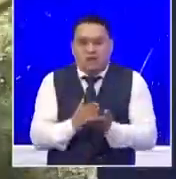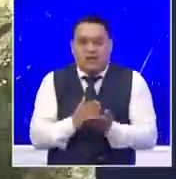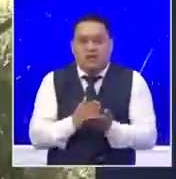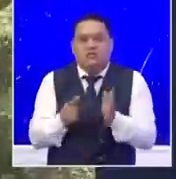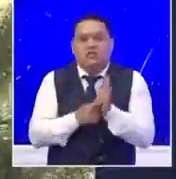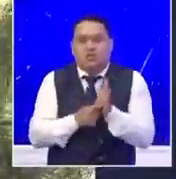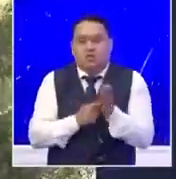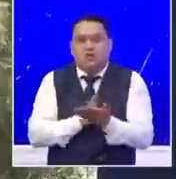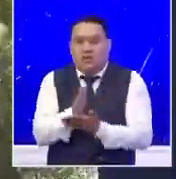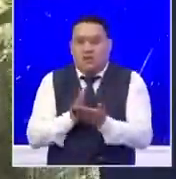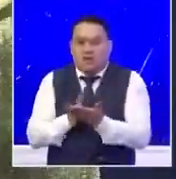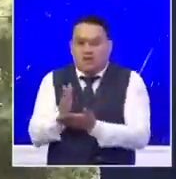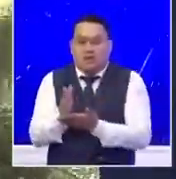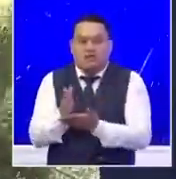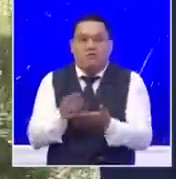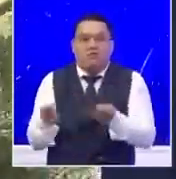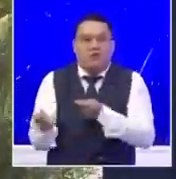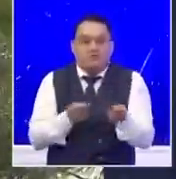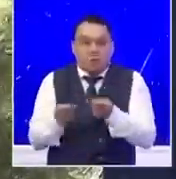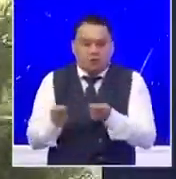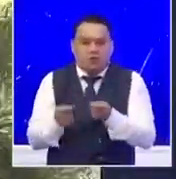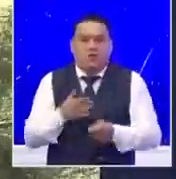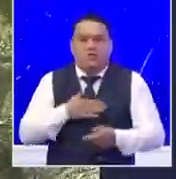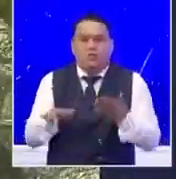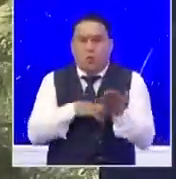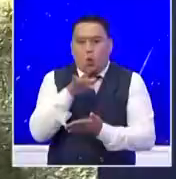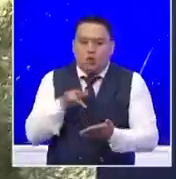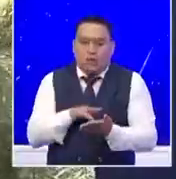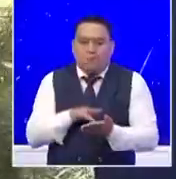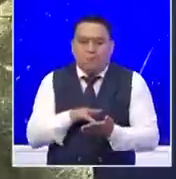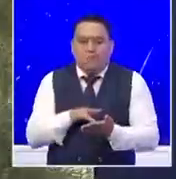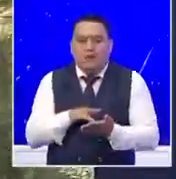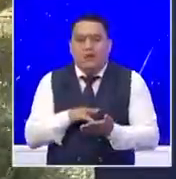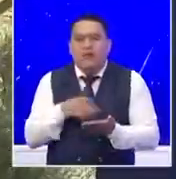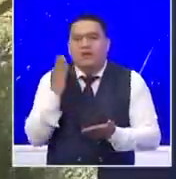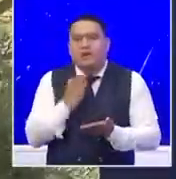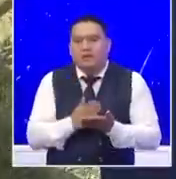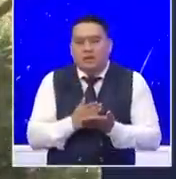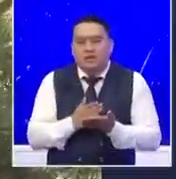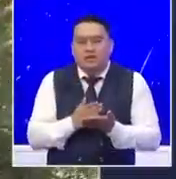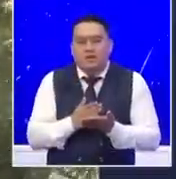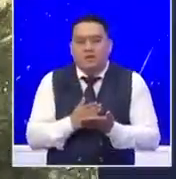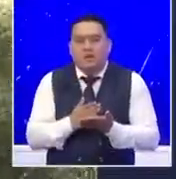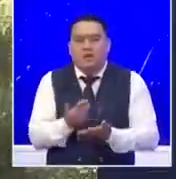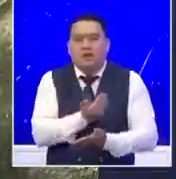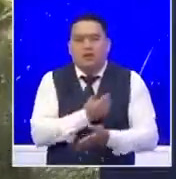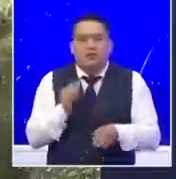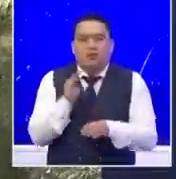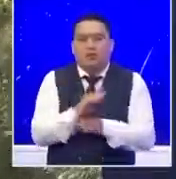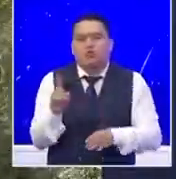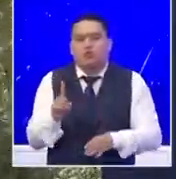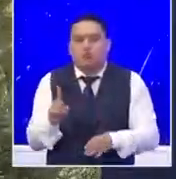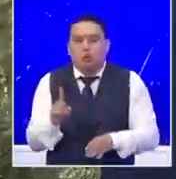семи пассажирских перевозчиков в нашем городе. Но единственное, конечно, еще хотелось бы дополнить, что